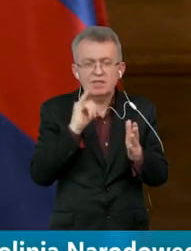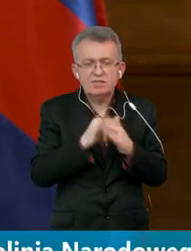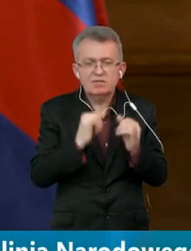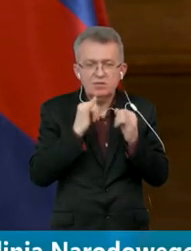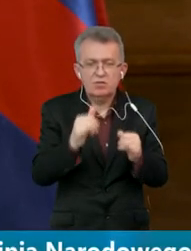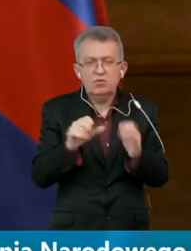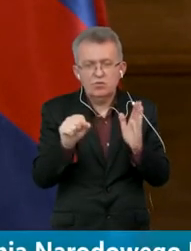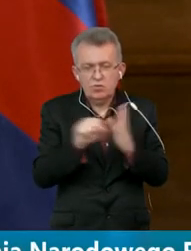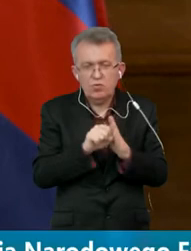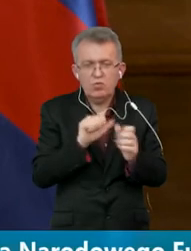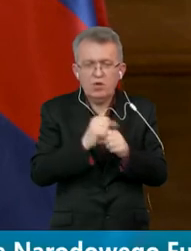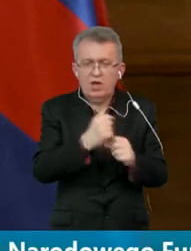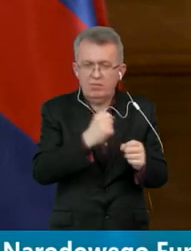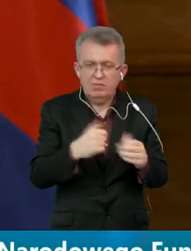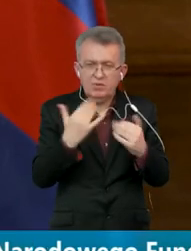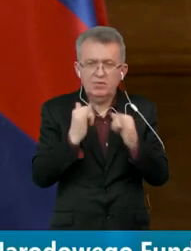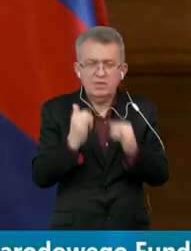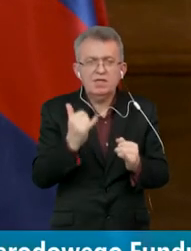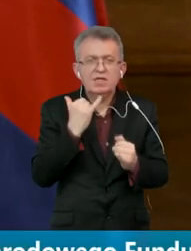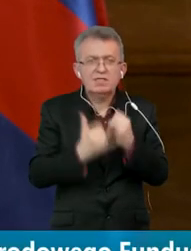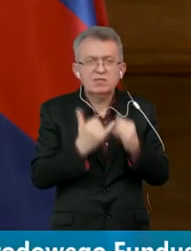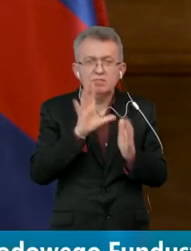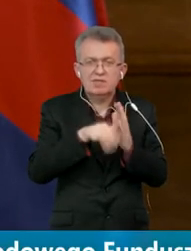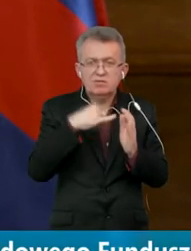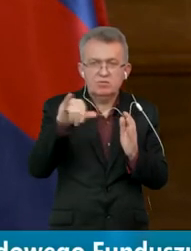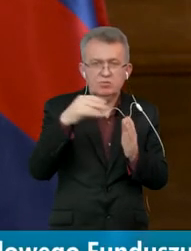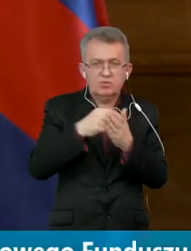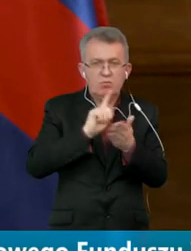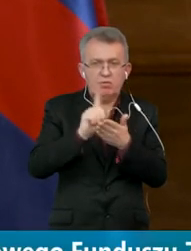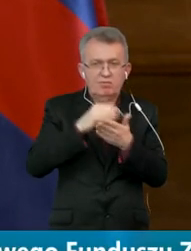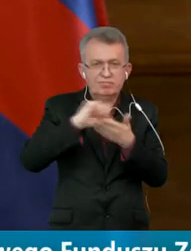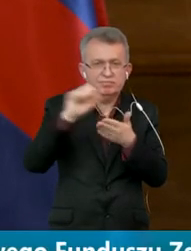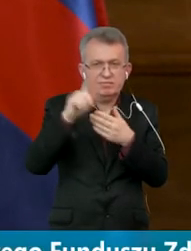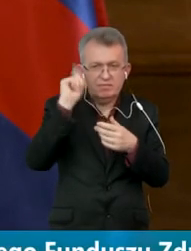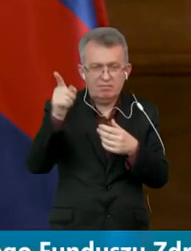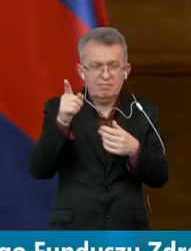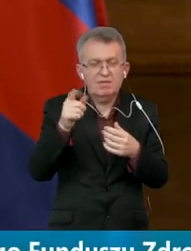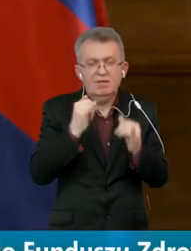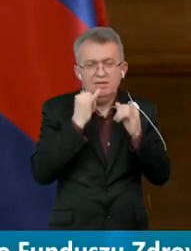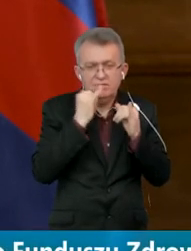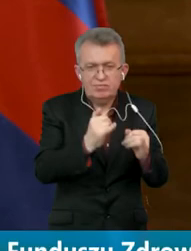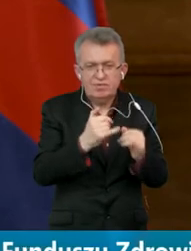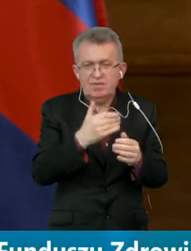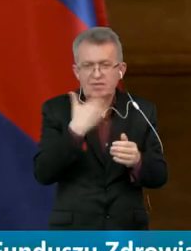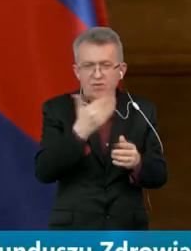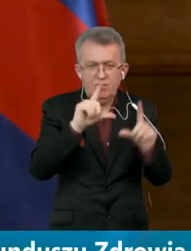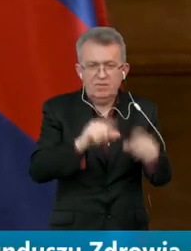do abonamentu. Natomiast jeżeli ktoś płaci w innym mieście podatki, no to takiego przywileju po prostu nie